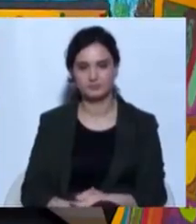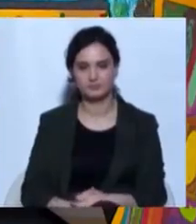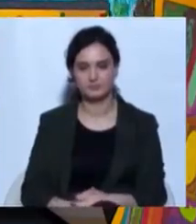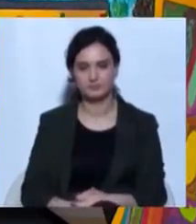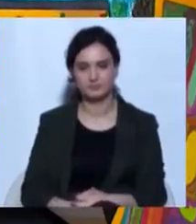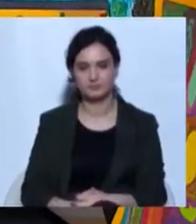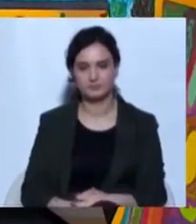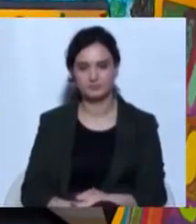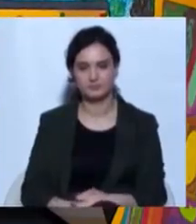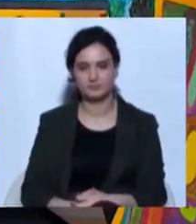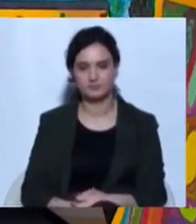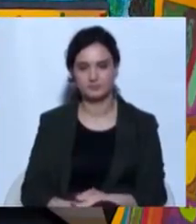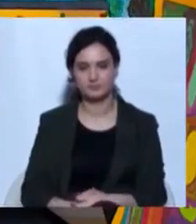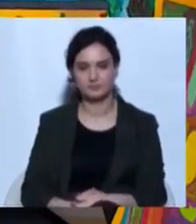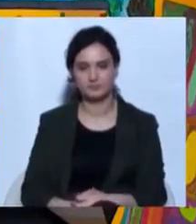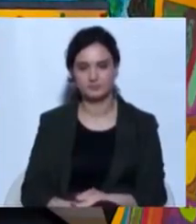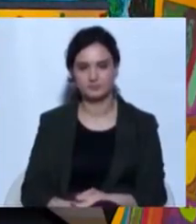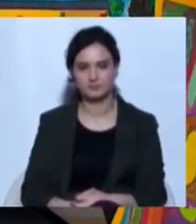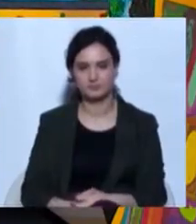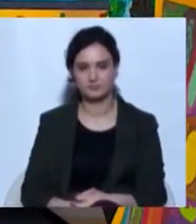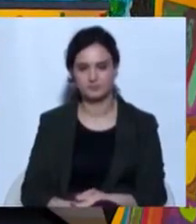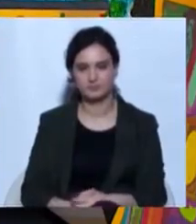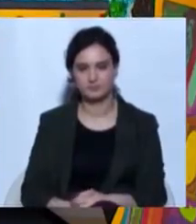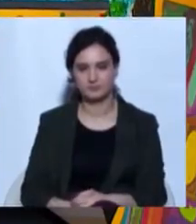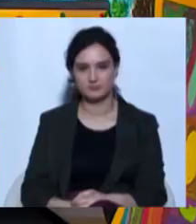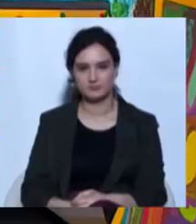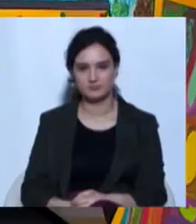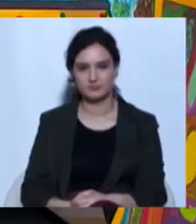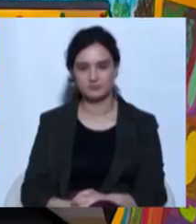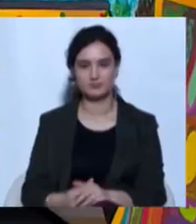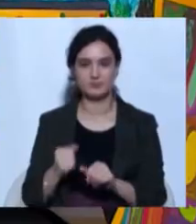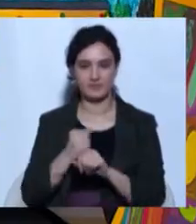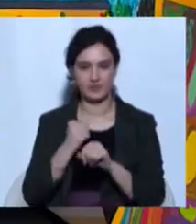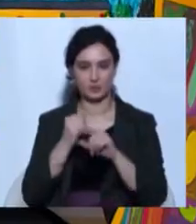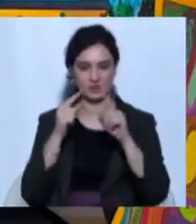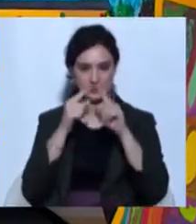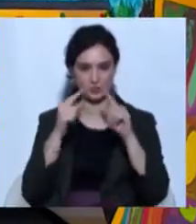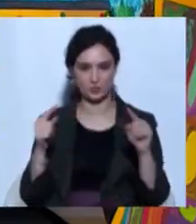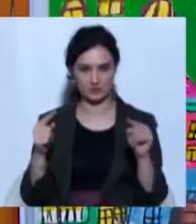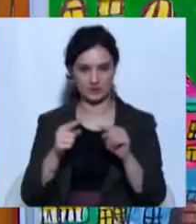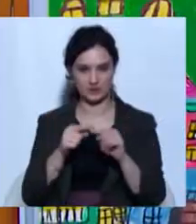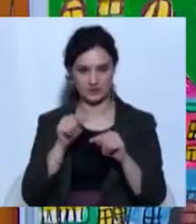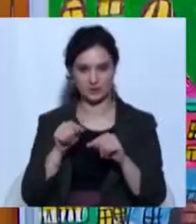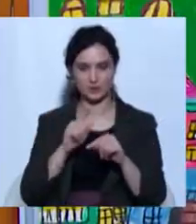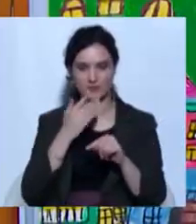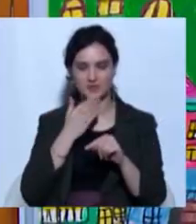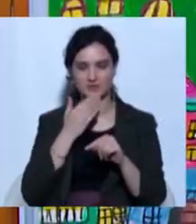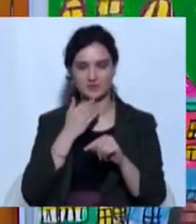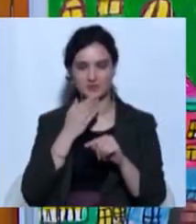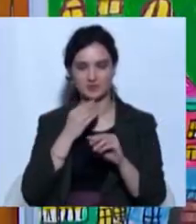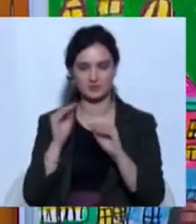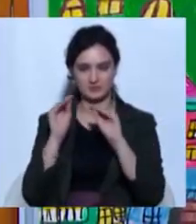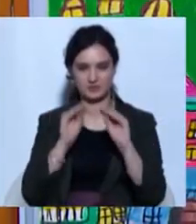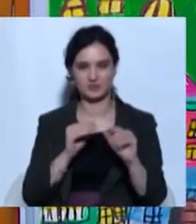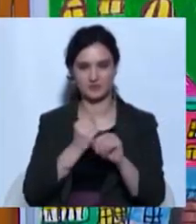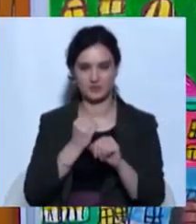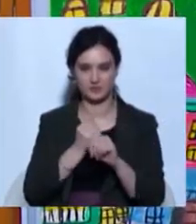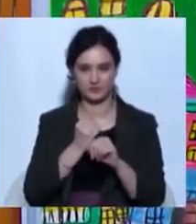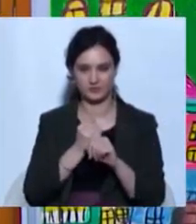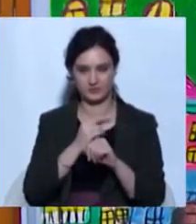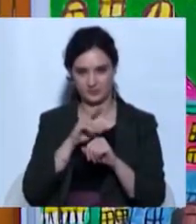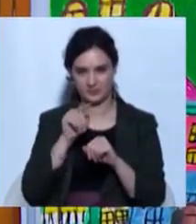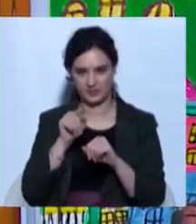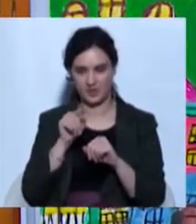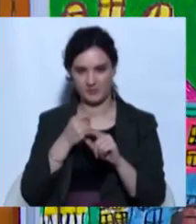ერთი წამი. გავაკეთოთ სამკუთხედი. აი ესეთი რომ ადვილად ჩავყოთ და ნახეთ,